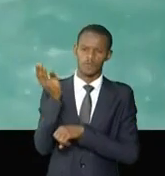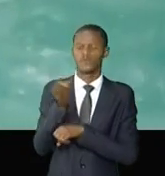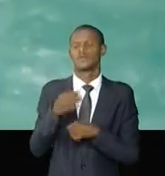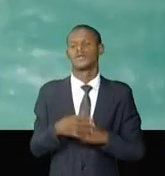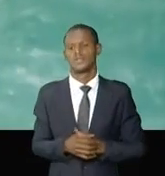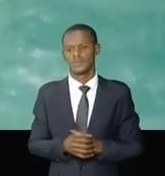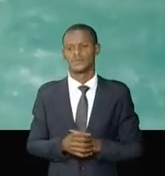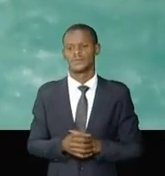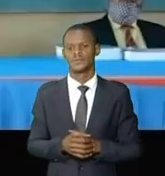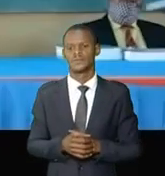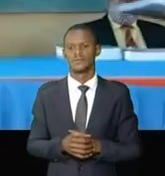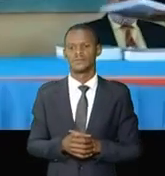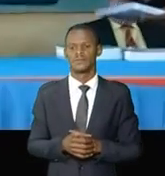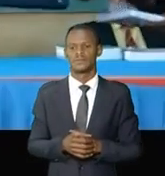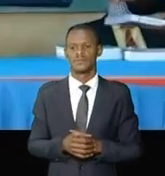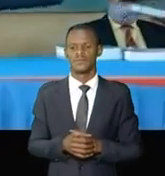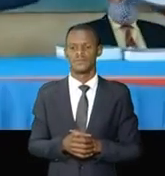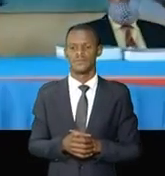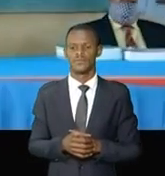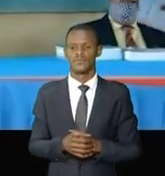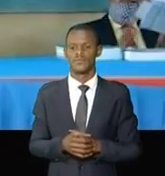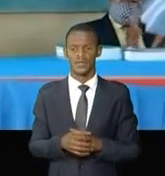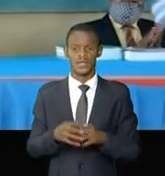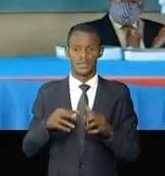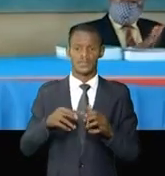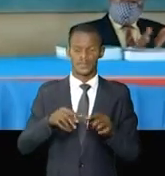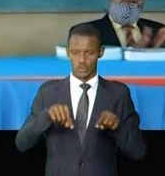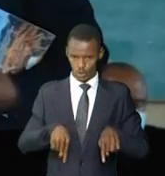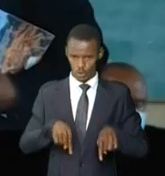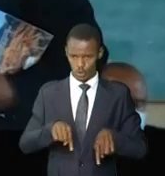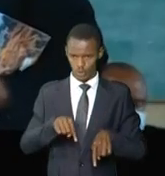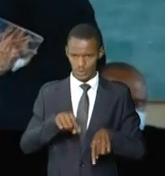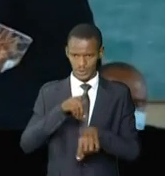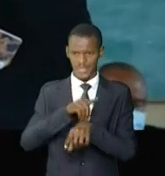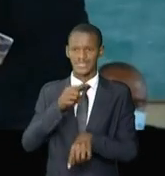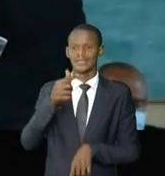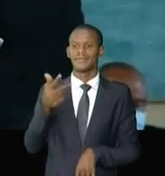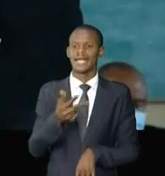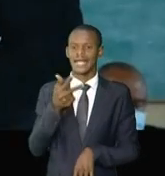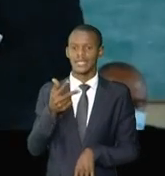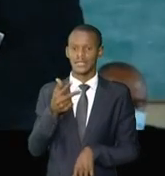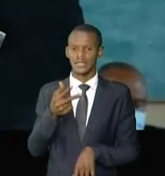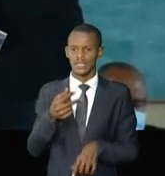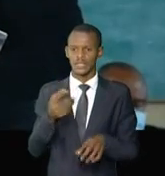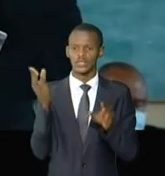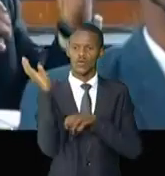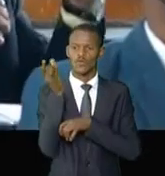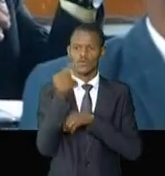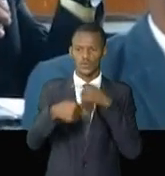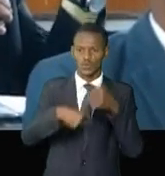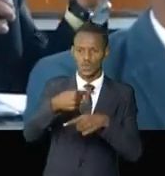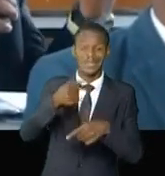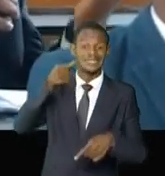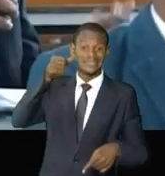et Moïse Yvon. La journée de mercredi 24 février a été réservée au personnel scientifique. Les communications ont